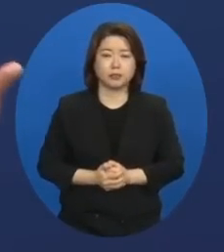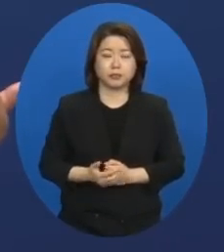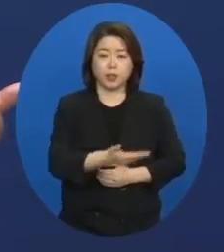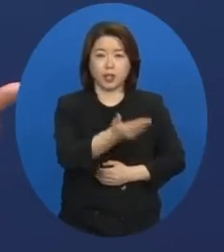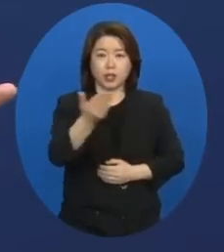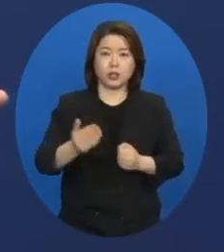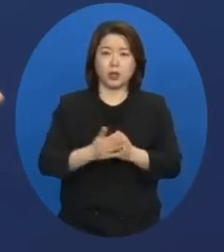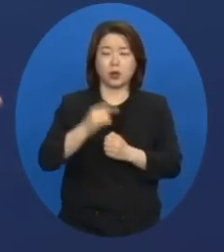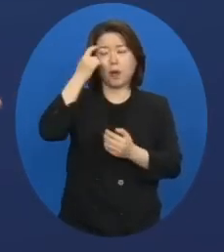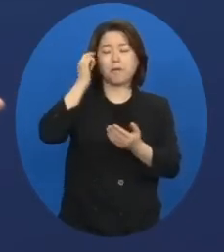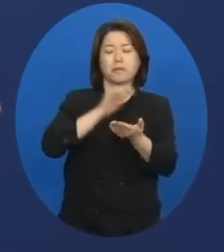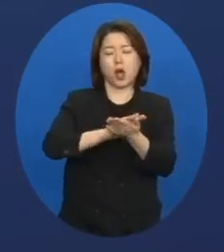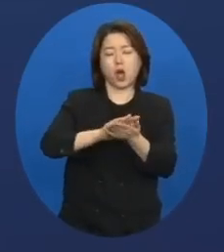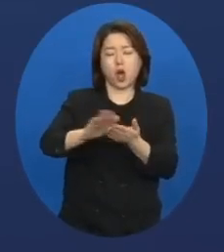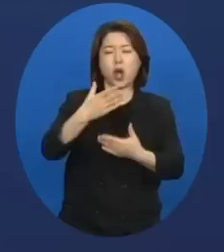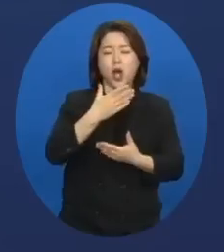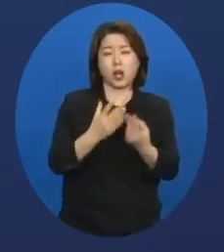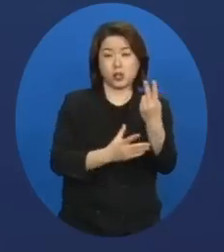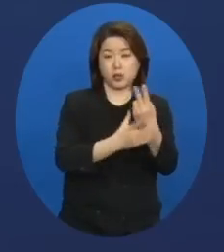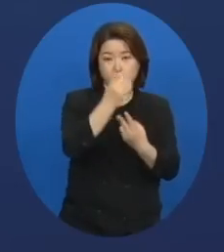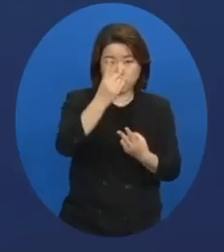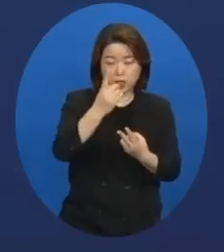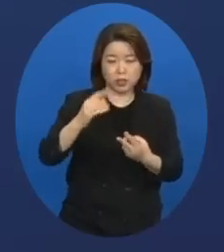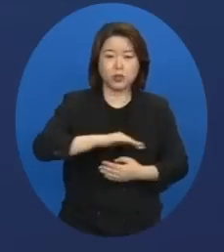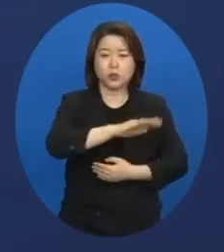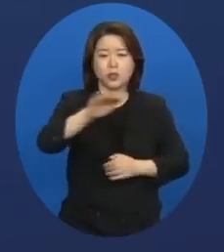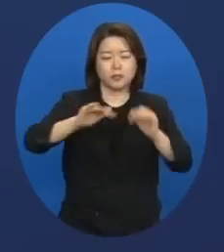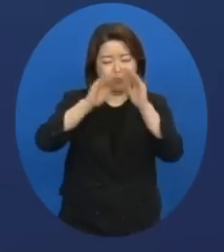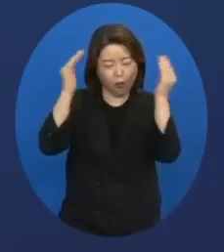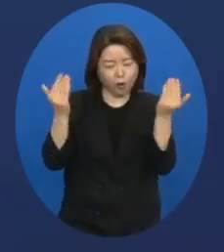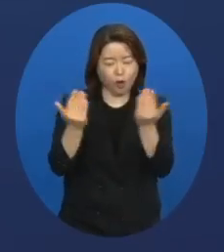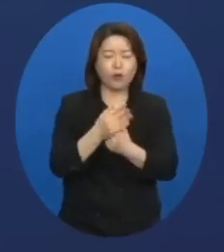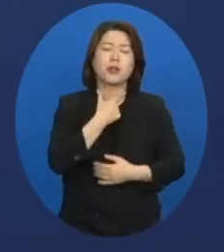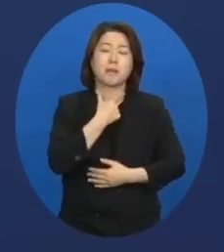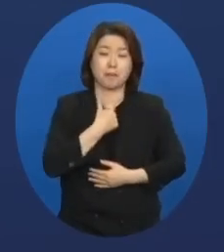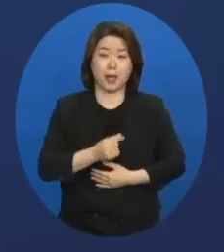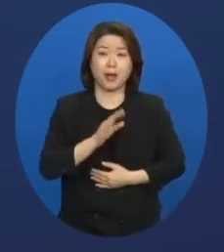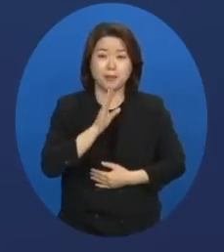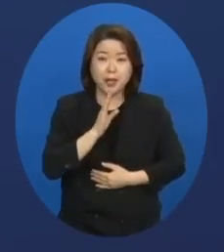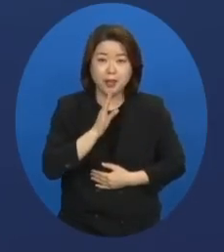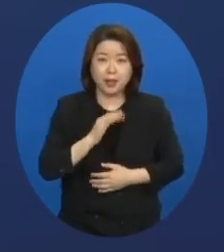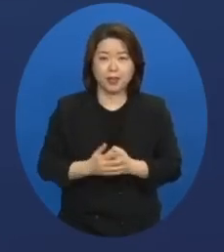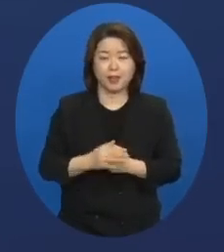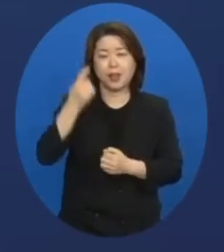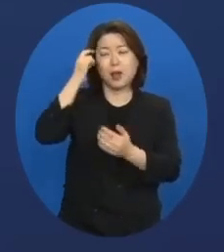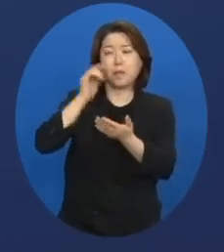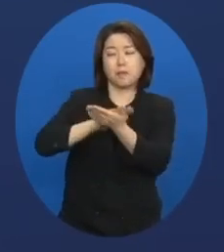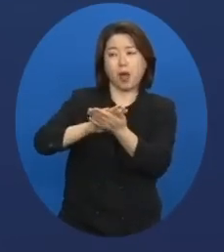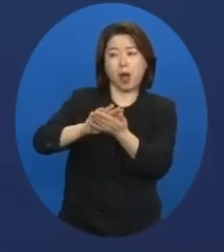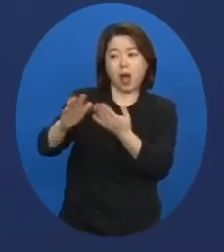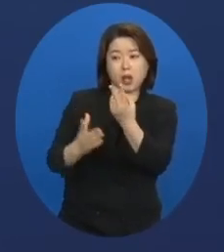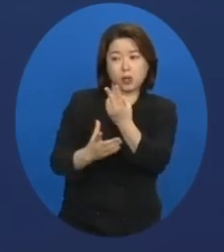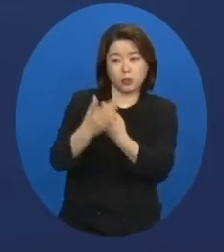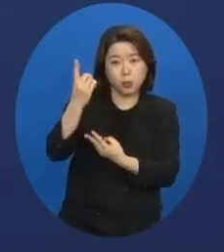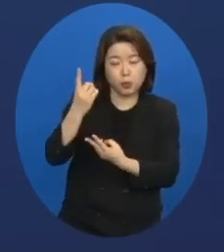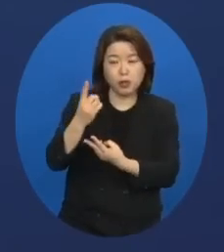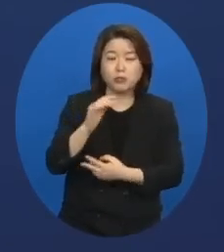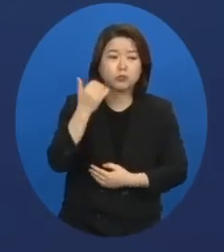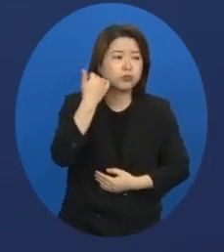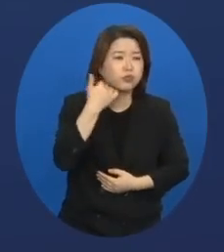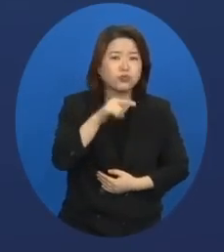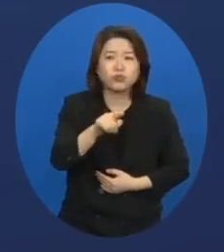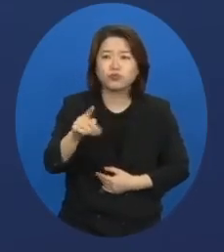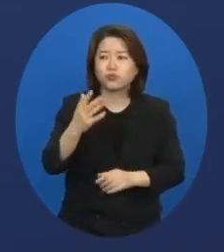여러분, 평화로운 통일은 우리의 모두의 소원입니다. 그러나 평화로운 통일을 도대체 어느